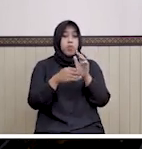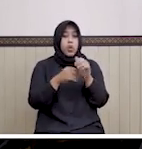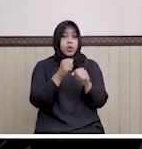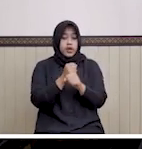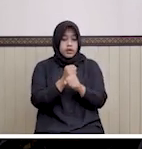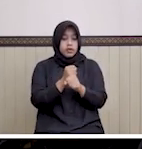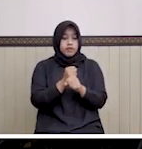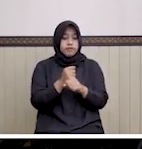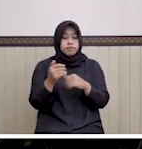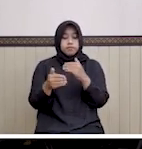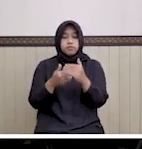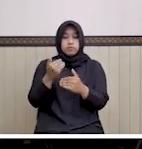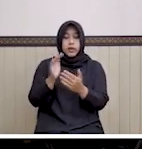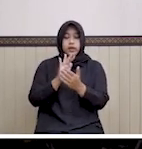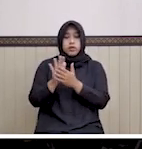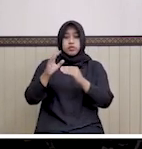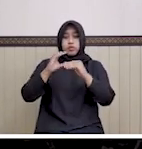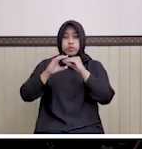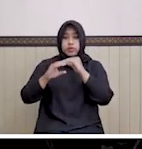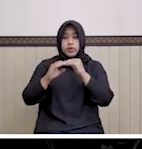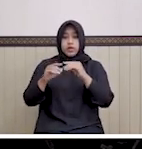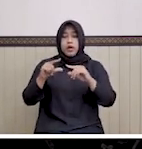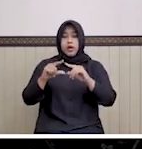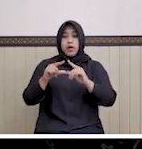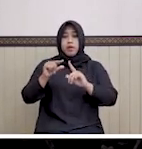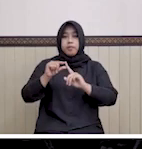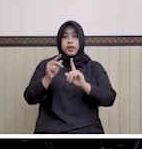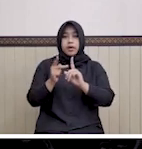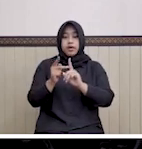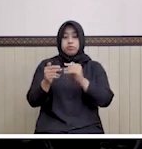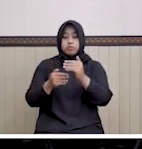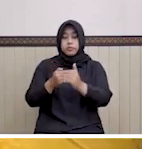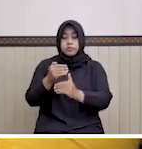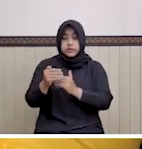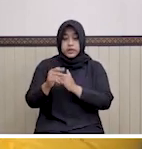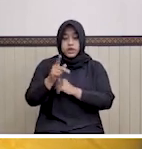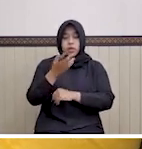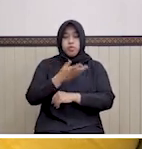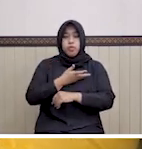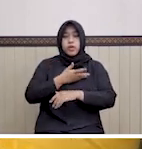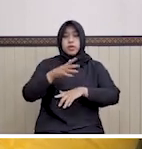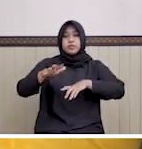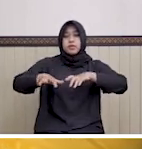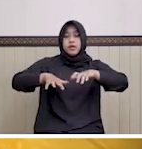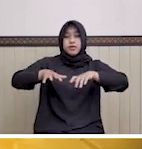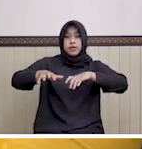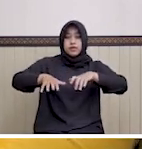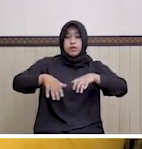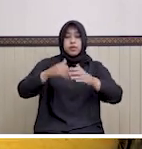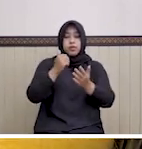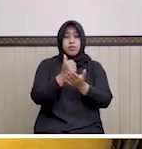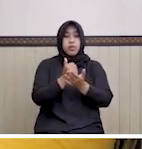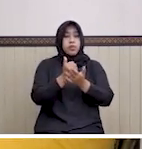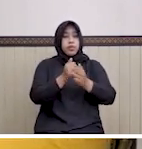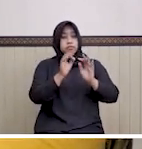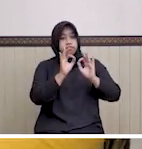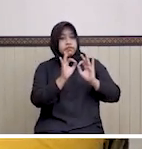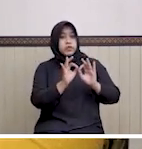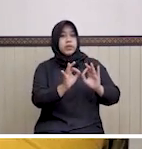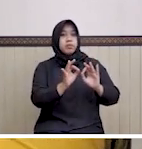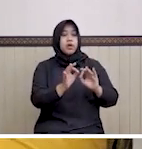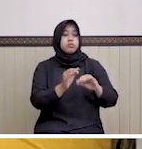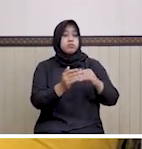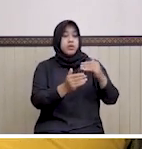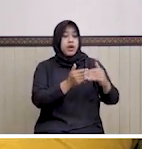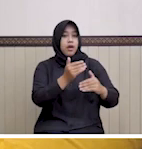kemudian kami komunikasikan kepada aparat penegak hukum sehingga kita punya strategi yang tepat nih untuk